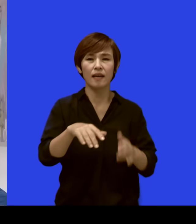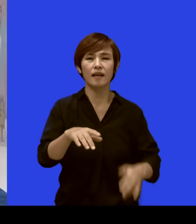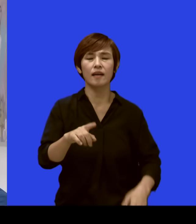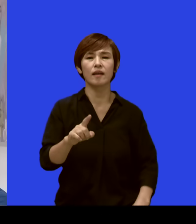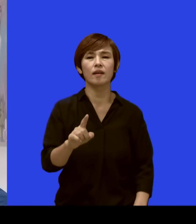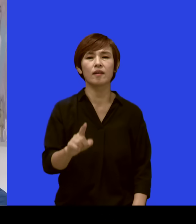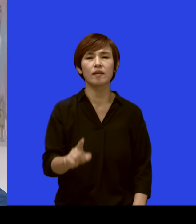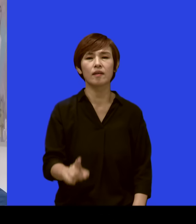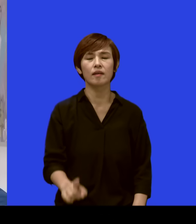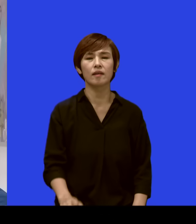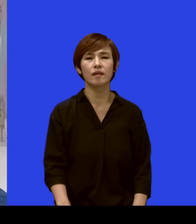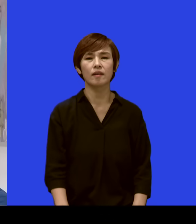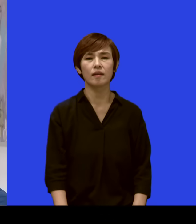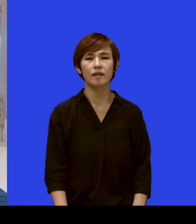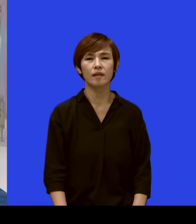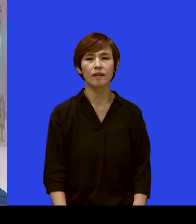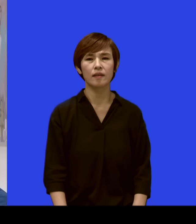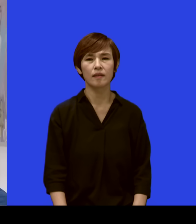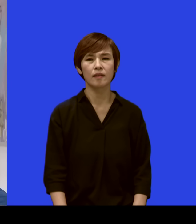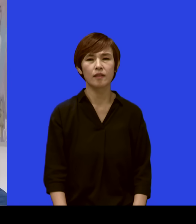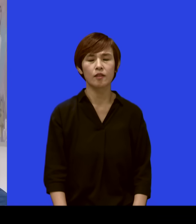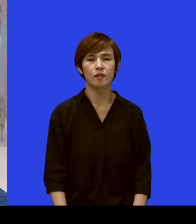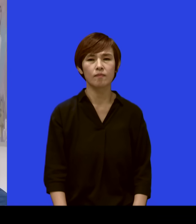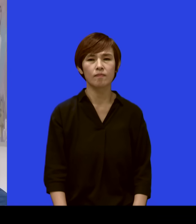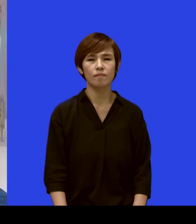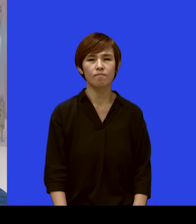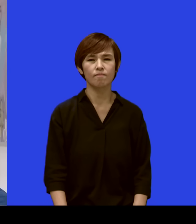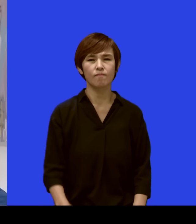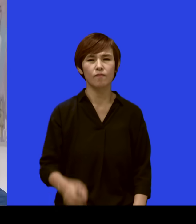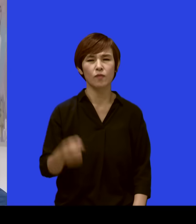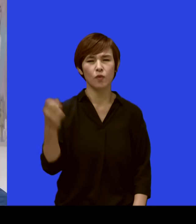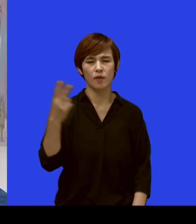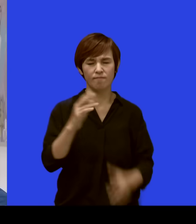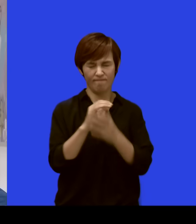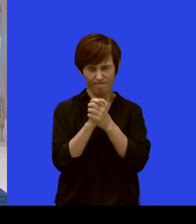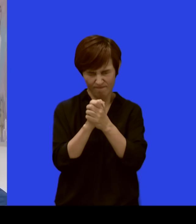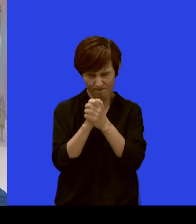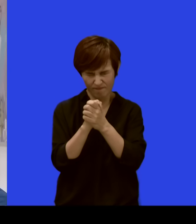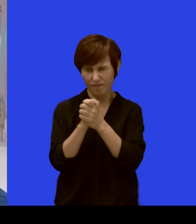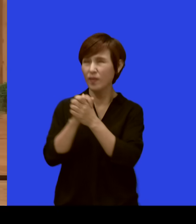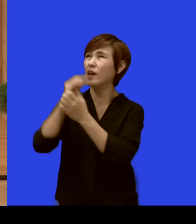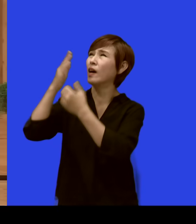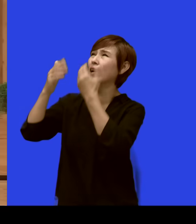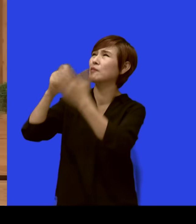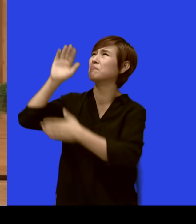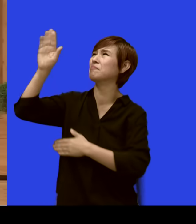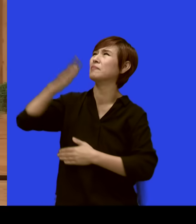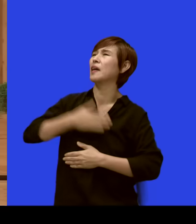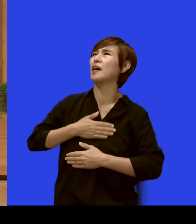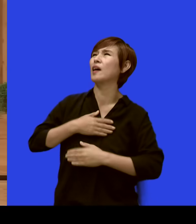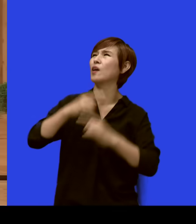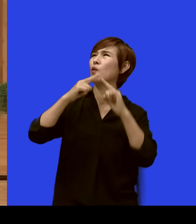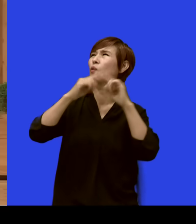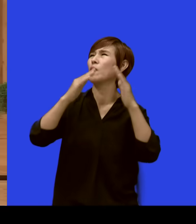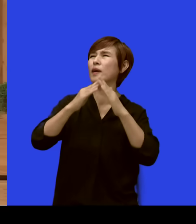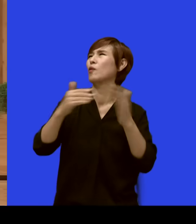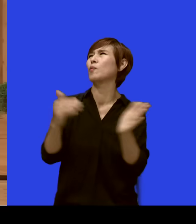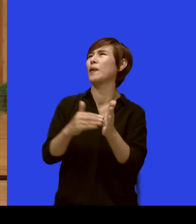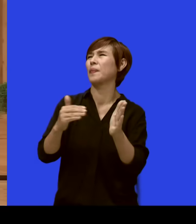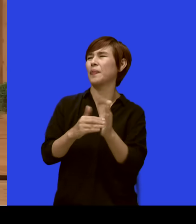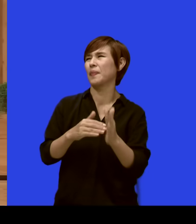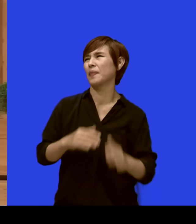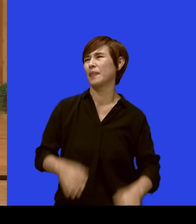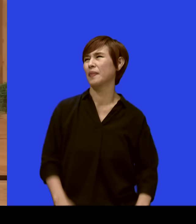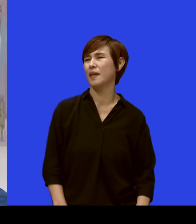교회에서 내가 또 다시 하나님하고 씨름하는 시간이 됐고 하나님 좀 저 좀 놔주세요. 나 이제 그만할게요. 니에미아도 벅차요